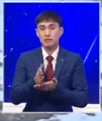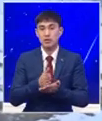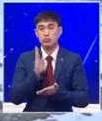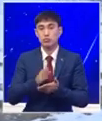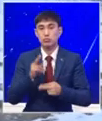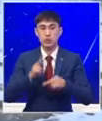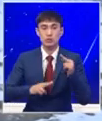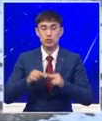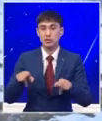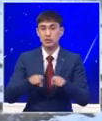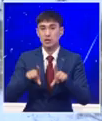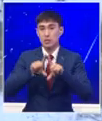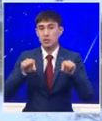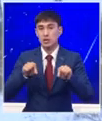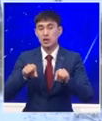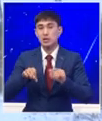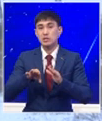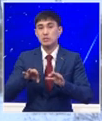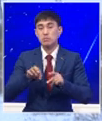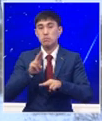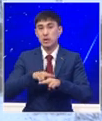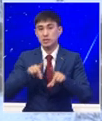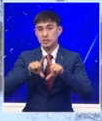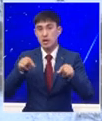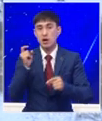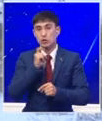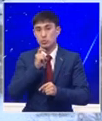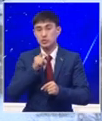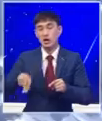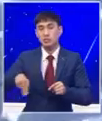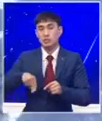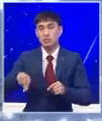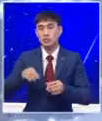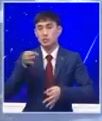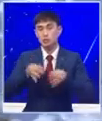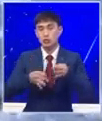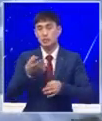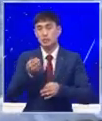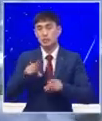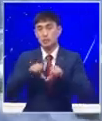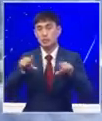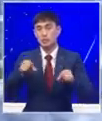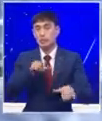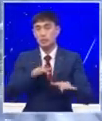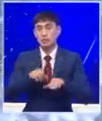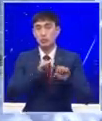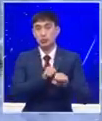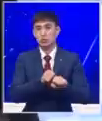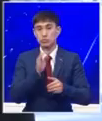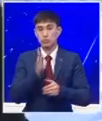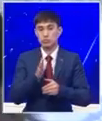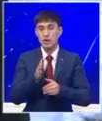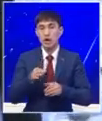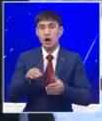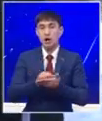будут построены и такие объекты, как департамент полиции, экономический и административный суд, а также департамент по делам обороны. Отметим,